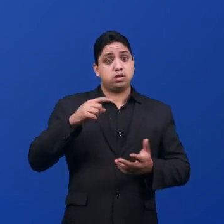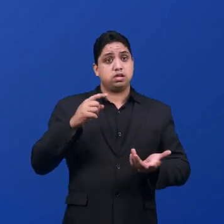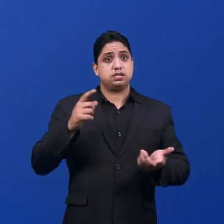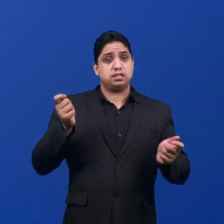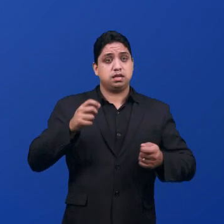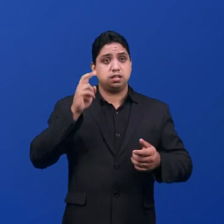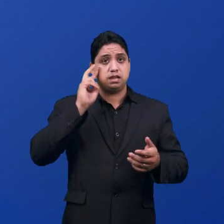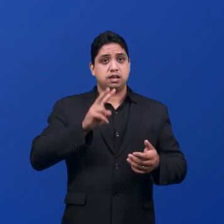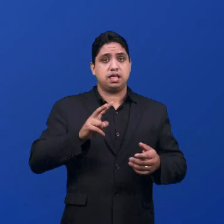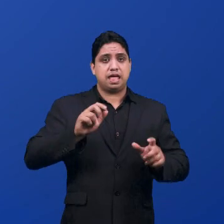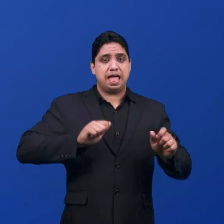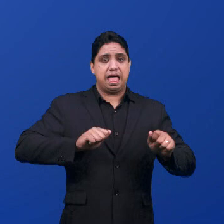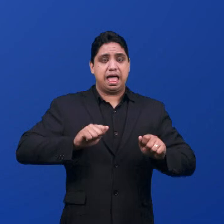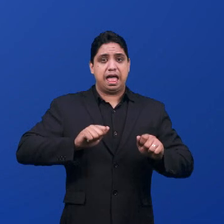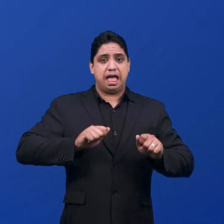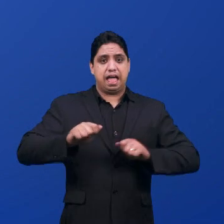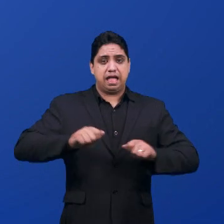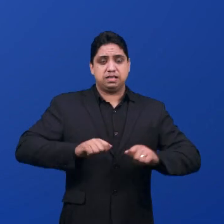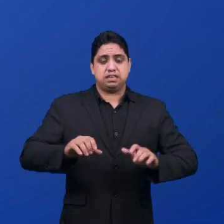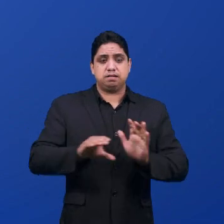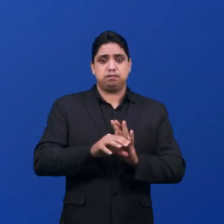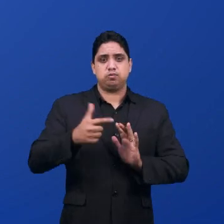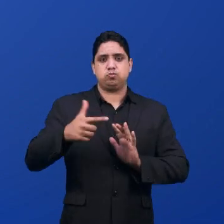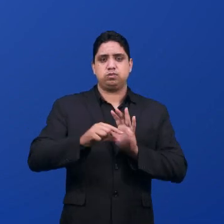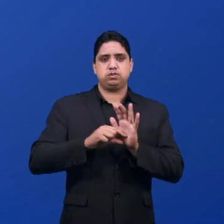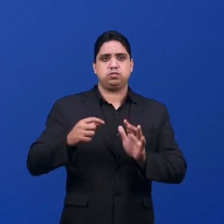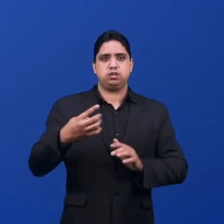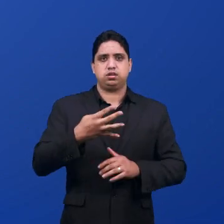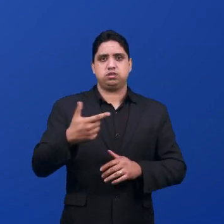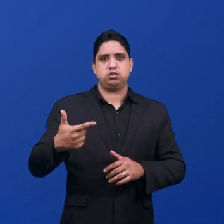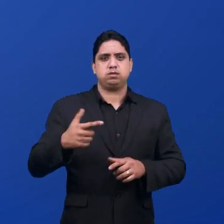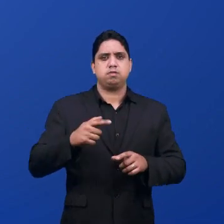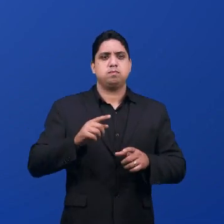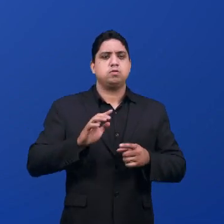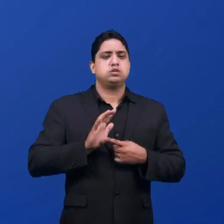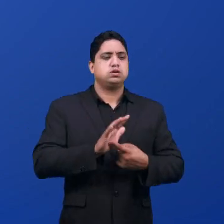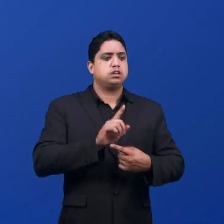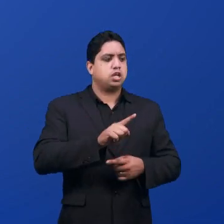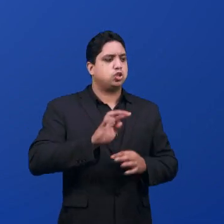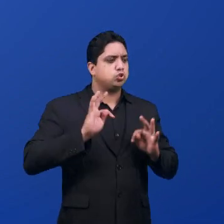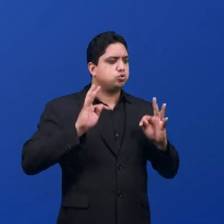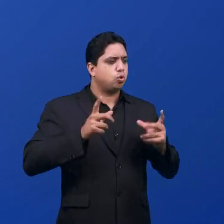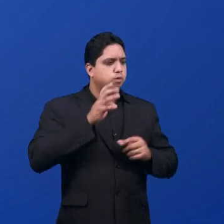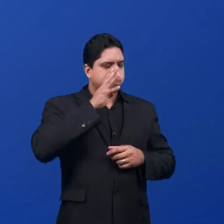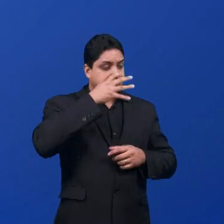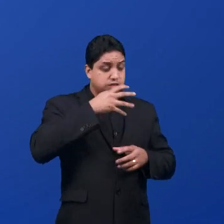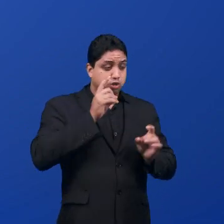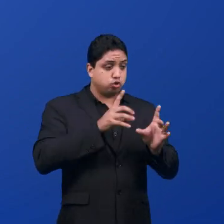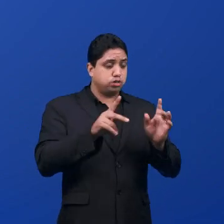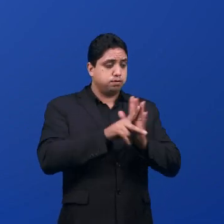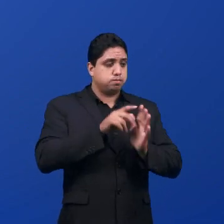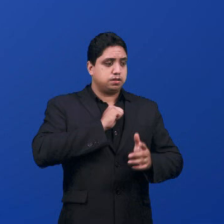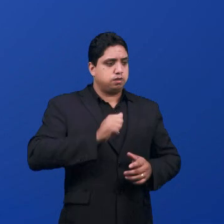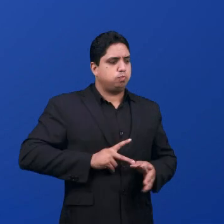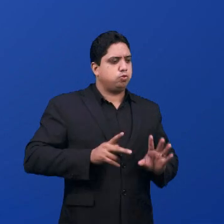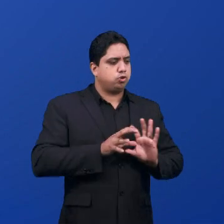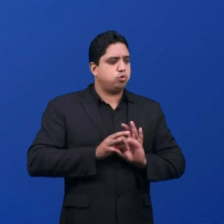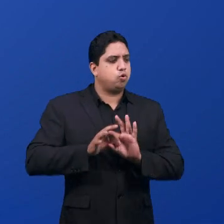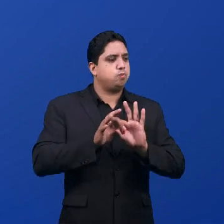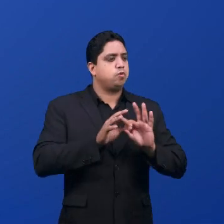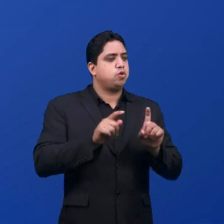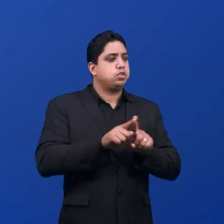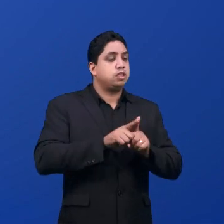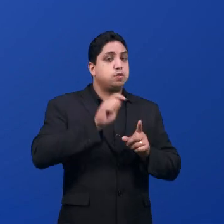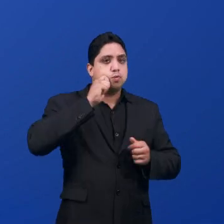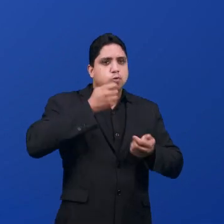ainsi comme nous voyons dans le livre d'Actes 2, 42. Et ils ont persévéré dans la doctrine des